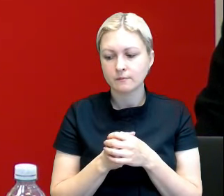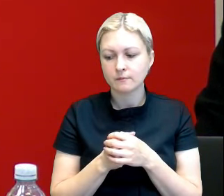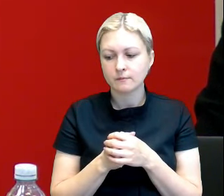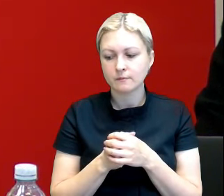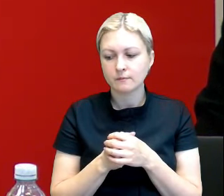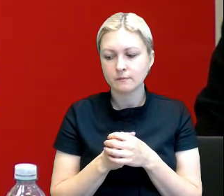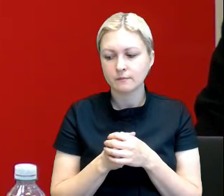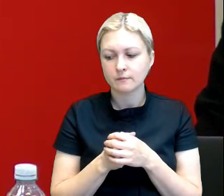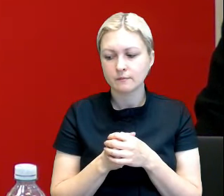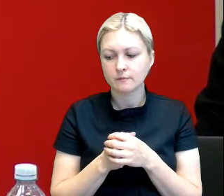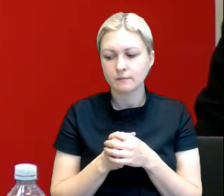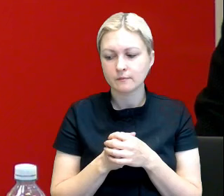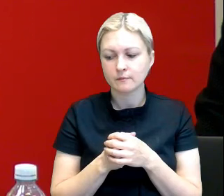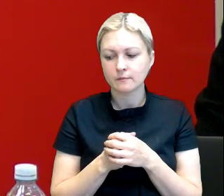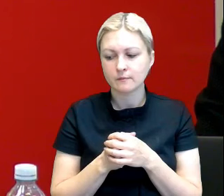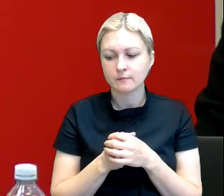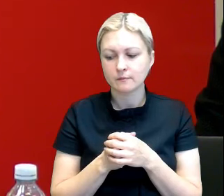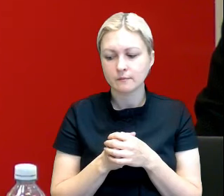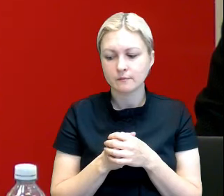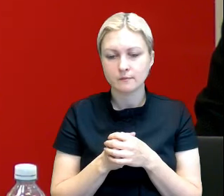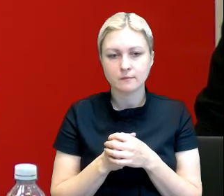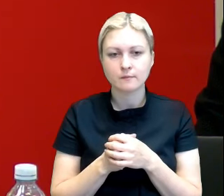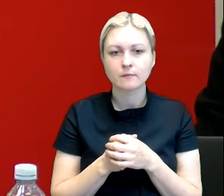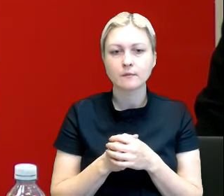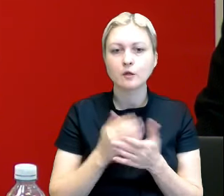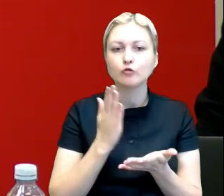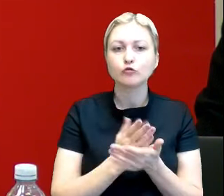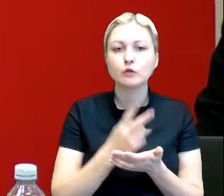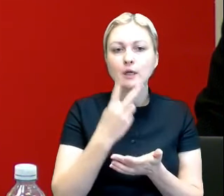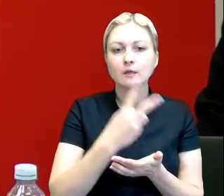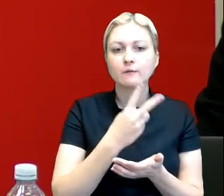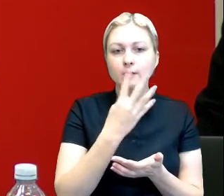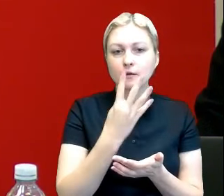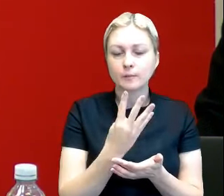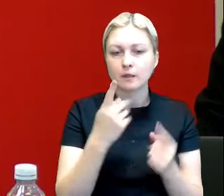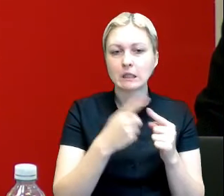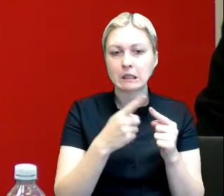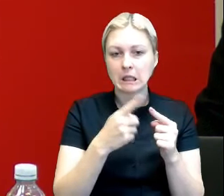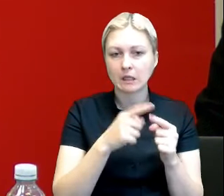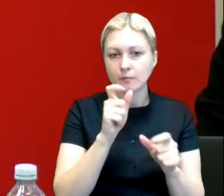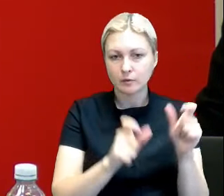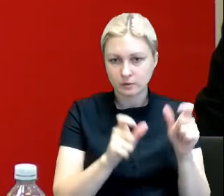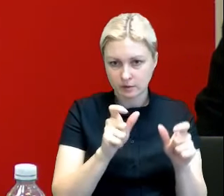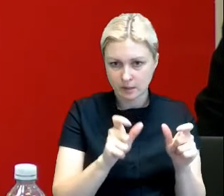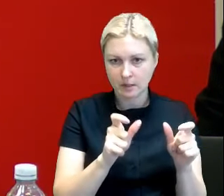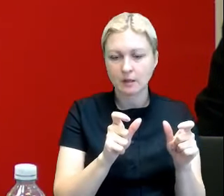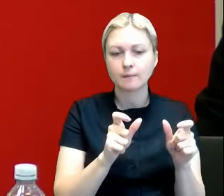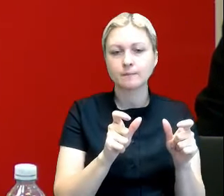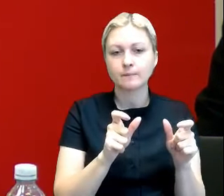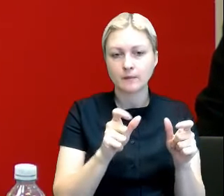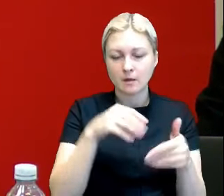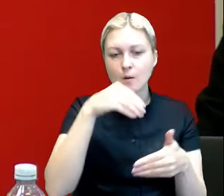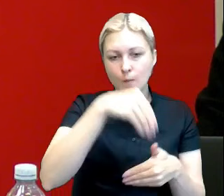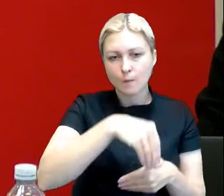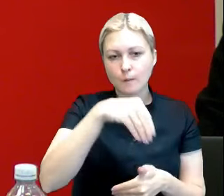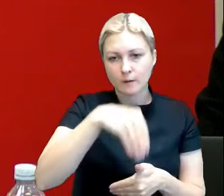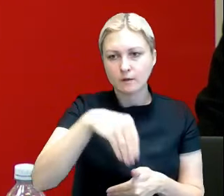registruot taip turime 24 tarybos narius pagal registruotą registravimo